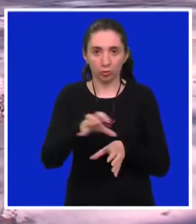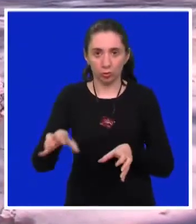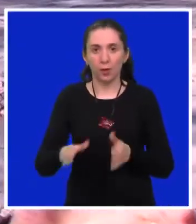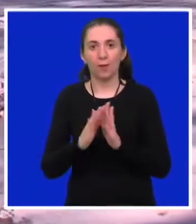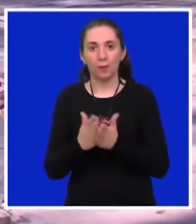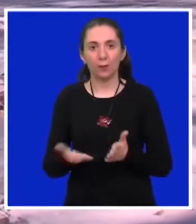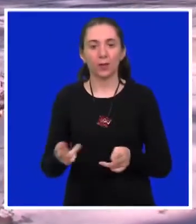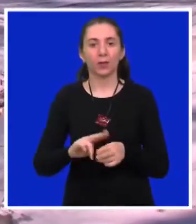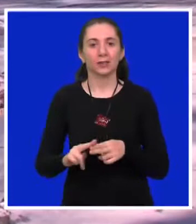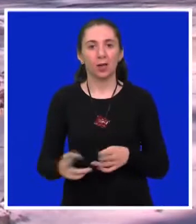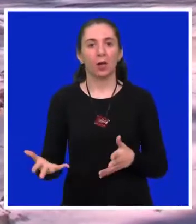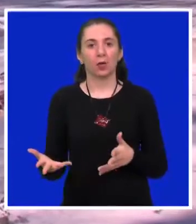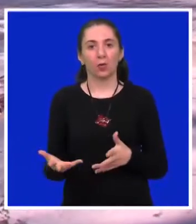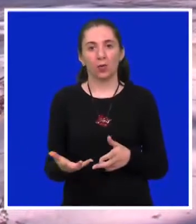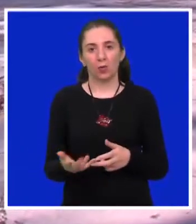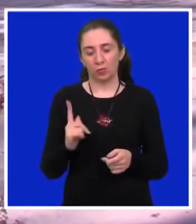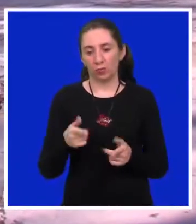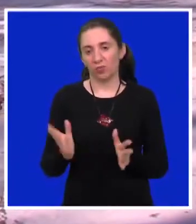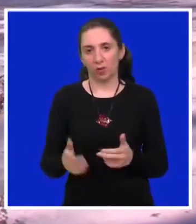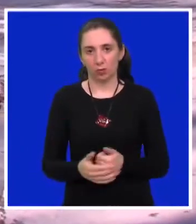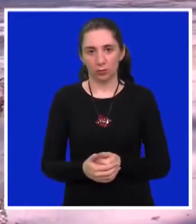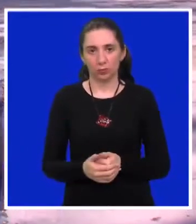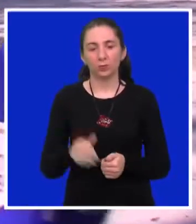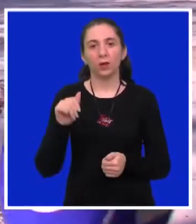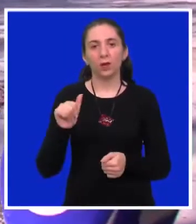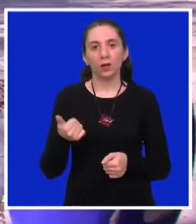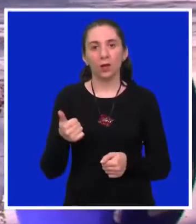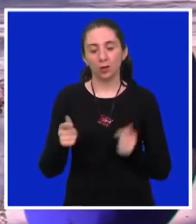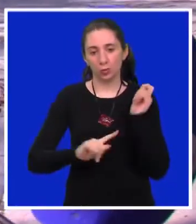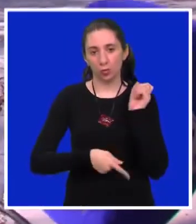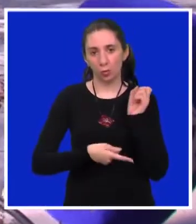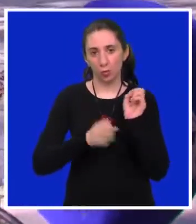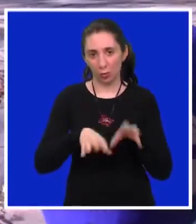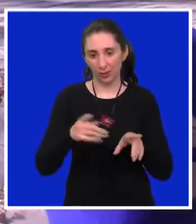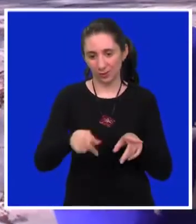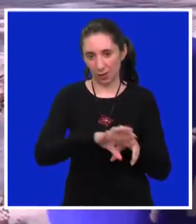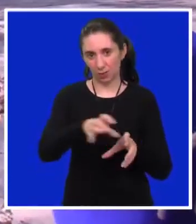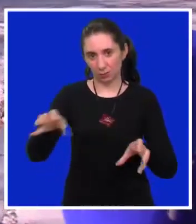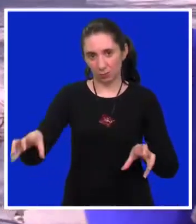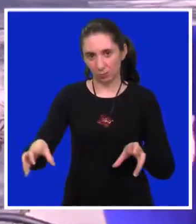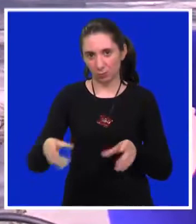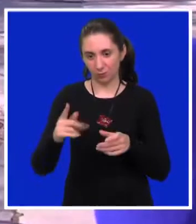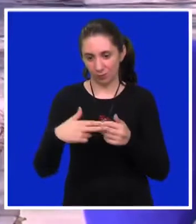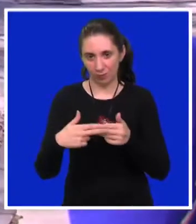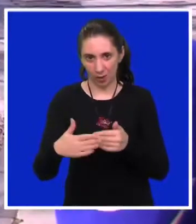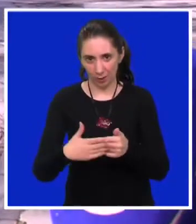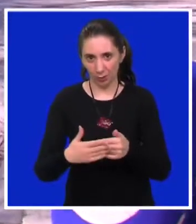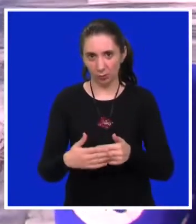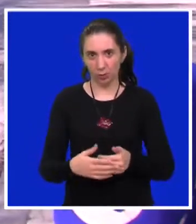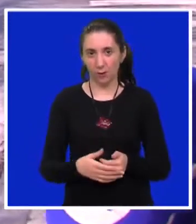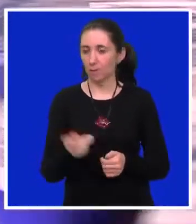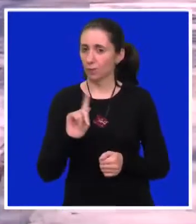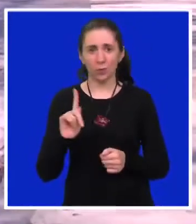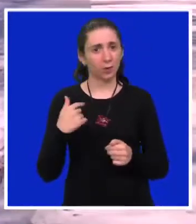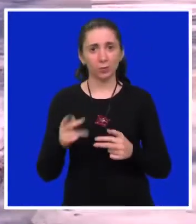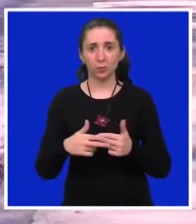uglavnom papire, staklo i tako. Jesu li vam kontejneri za odvajanje pristupačni, dostupni?